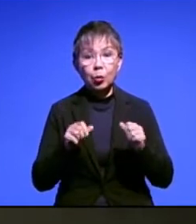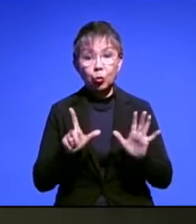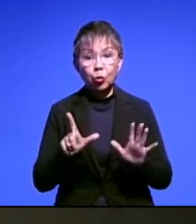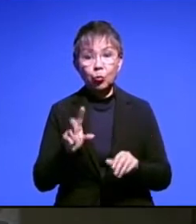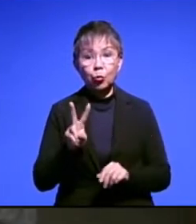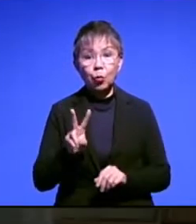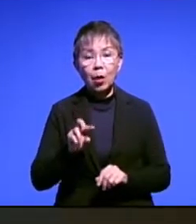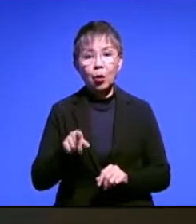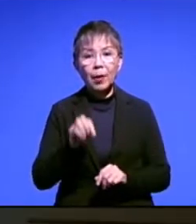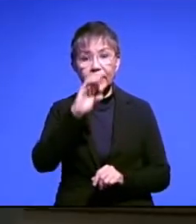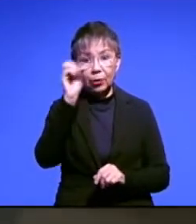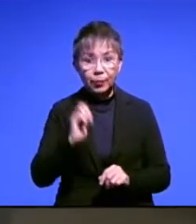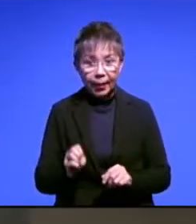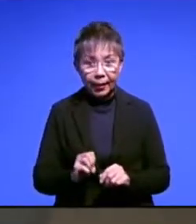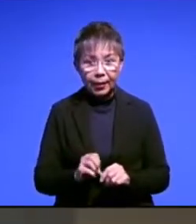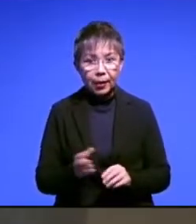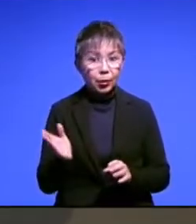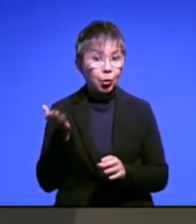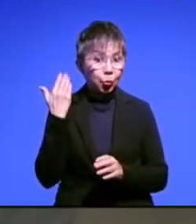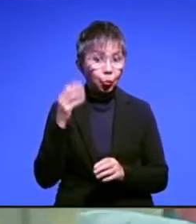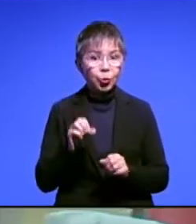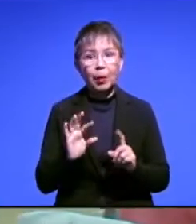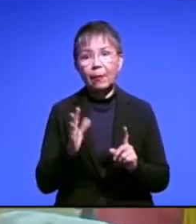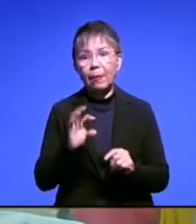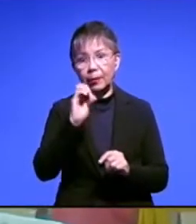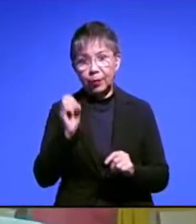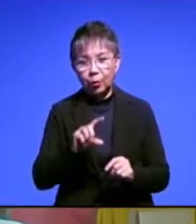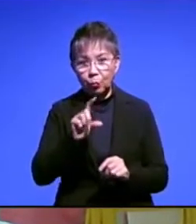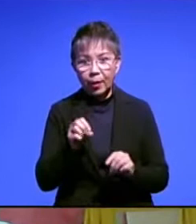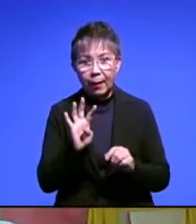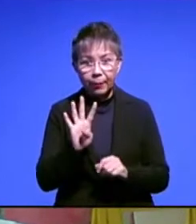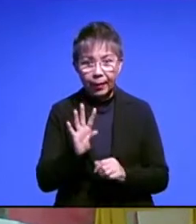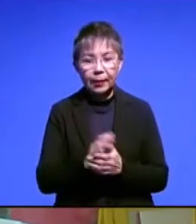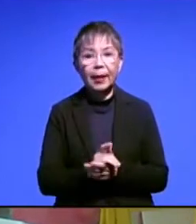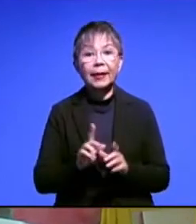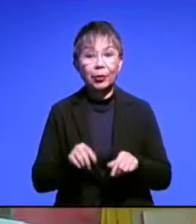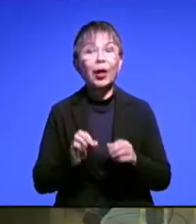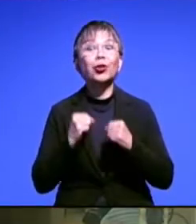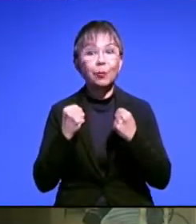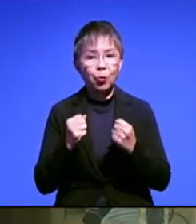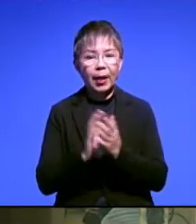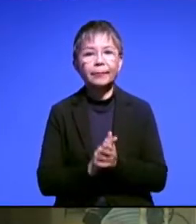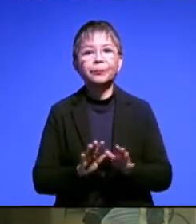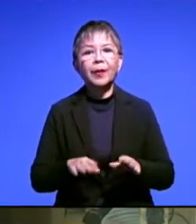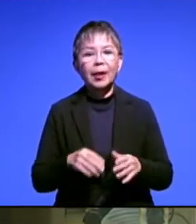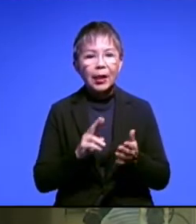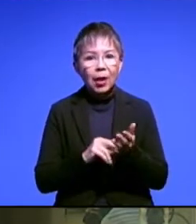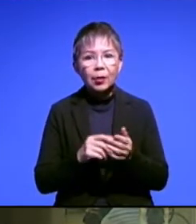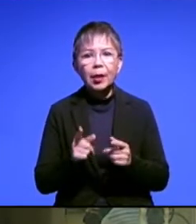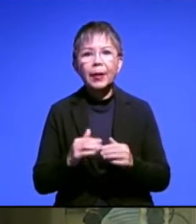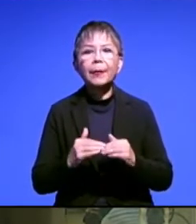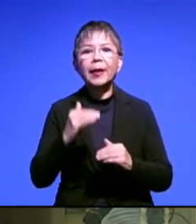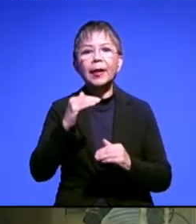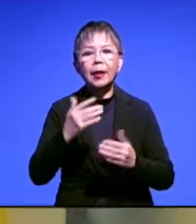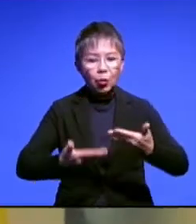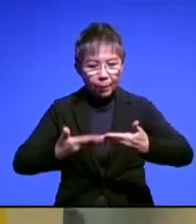72.com satu persen dari sebelumnya 15% di bulan april hai angka ini dinilai lebih